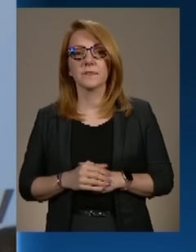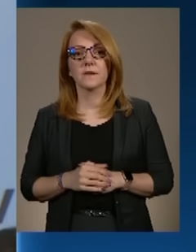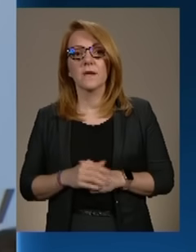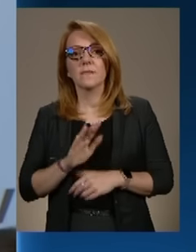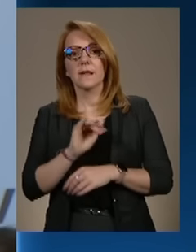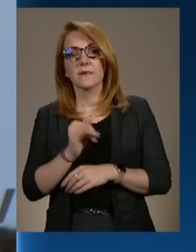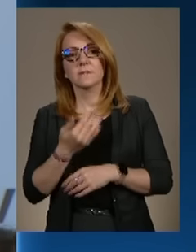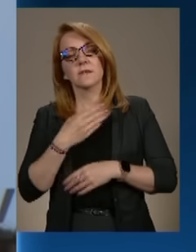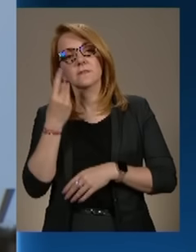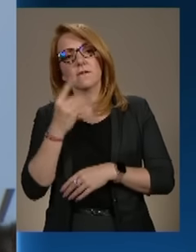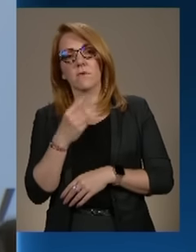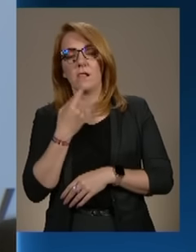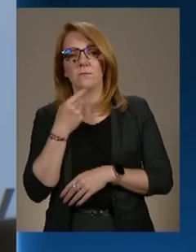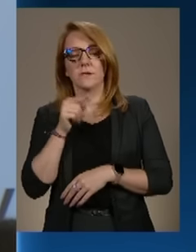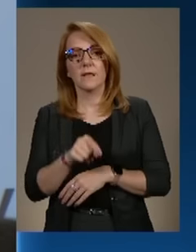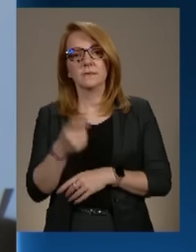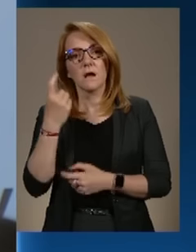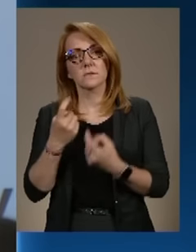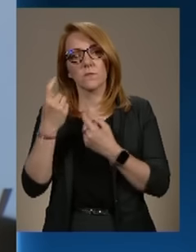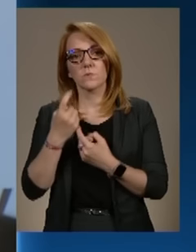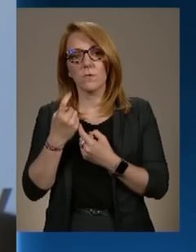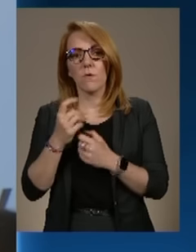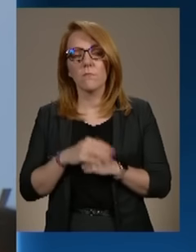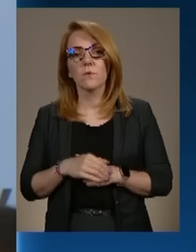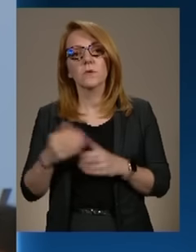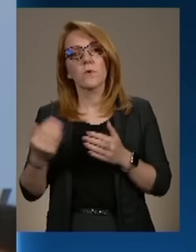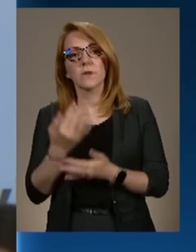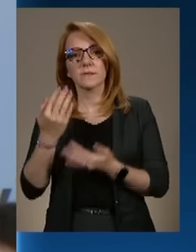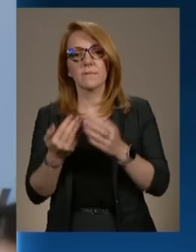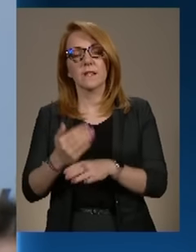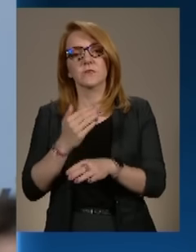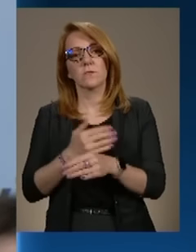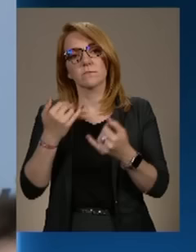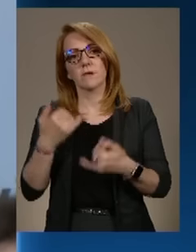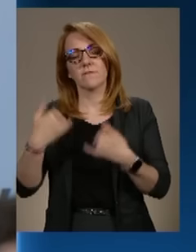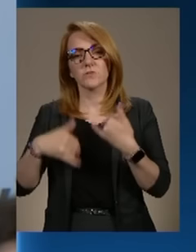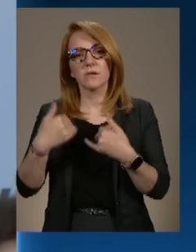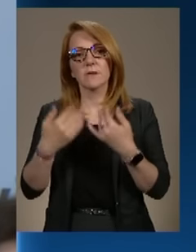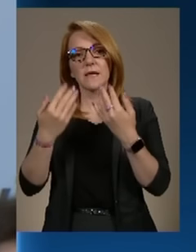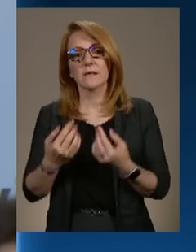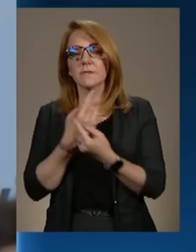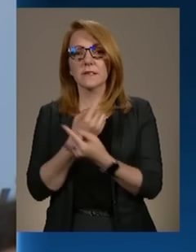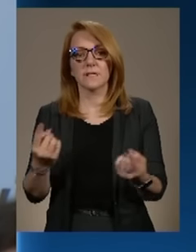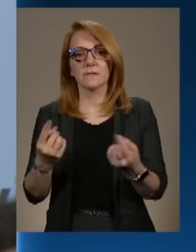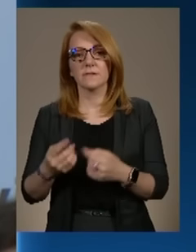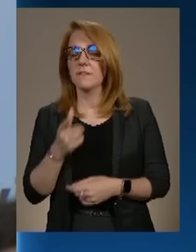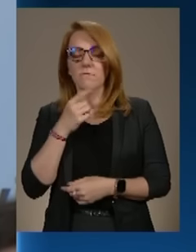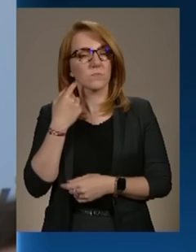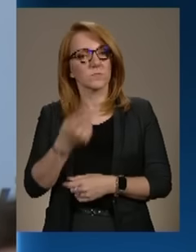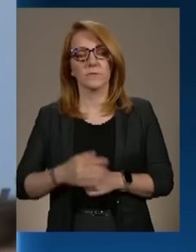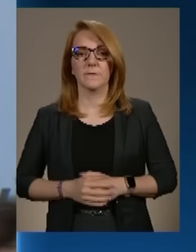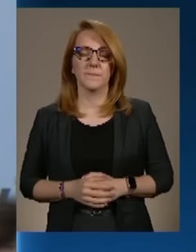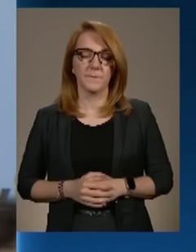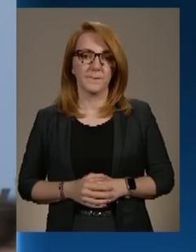ezt szerettem volna elmondani hogy azt gondolom hogy itt újraszámlálás előtt ebben a mai versenyben eredményt hirdetni nem fogunk